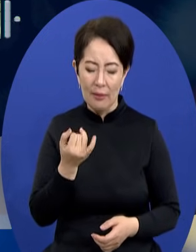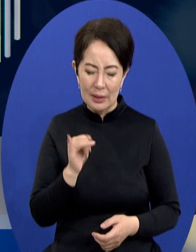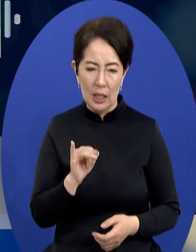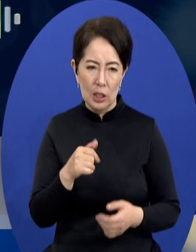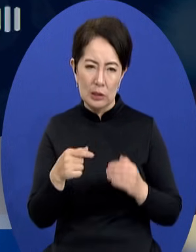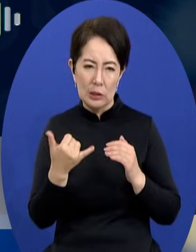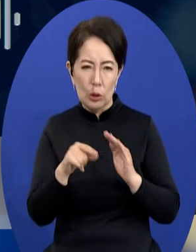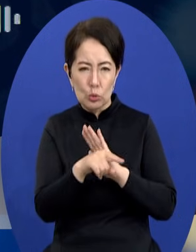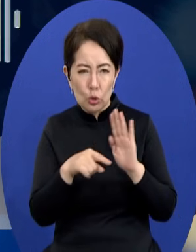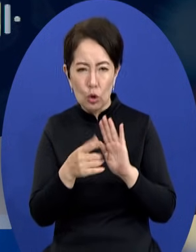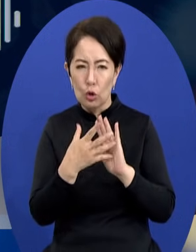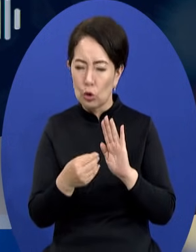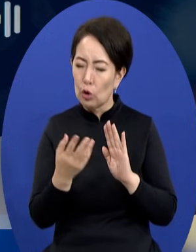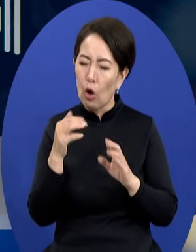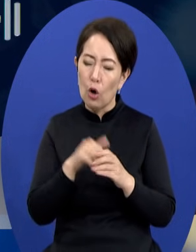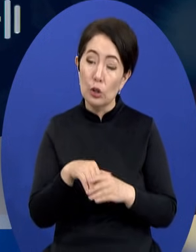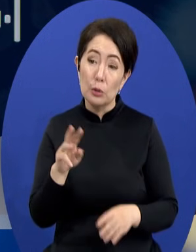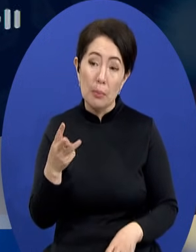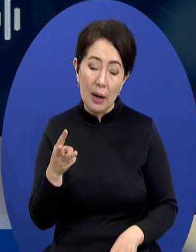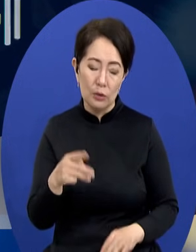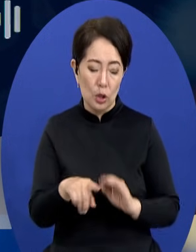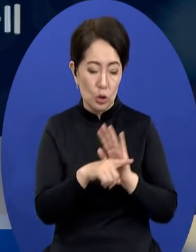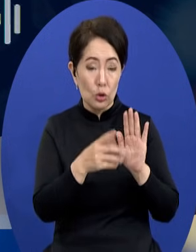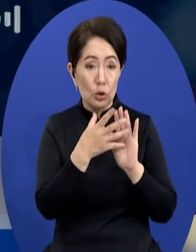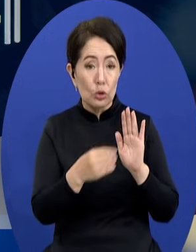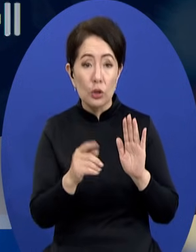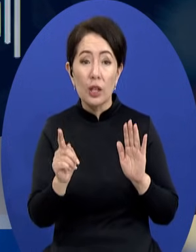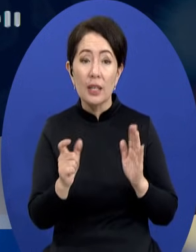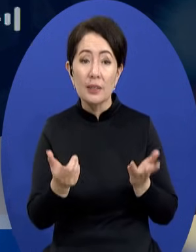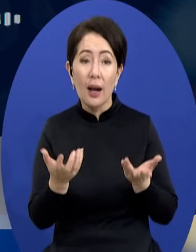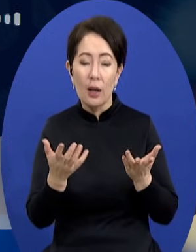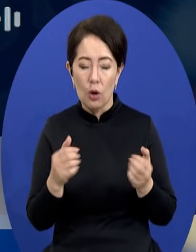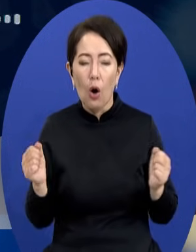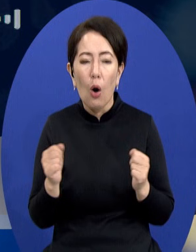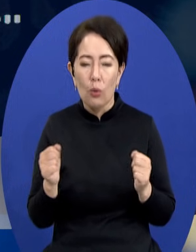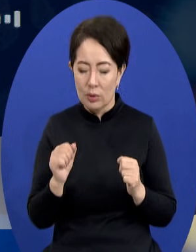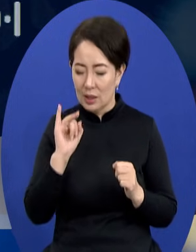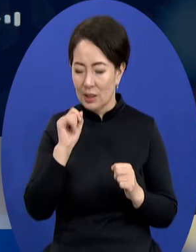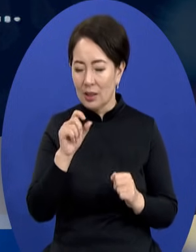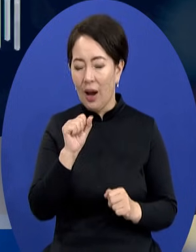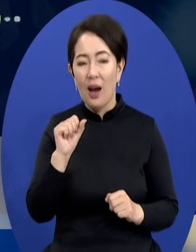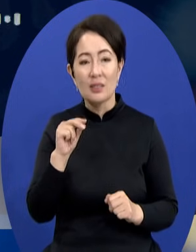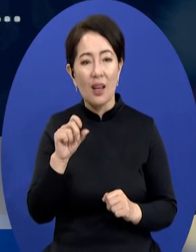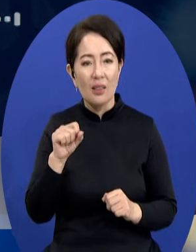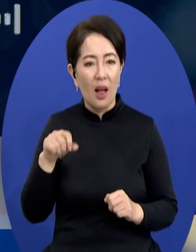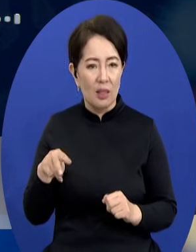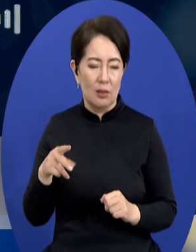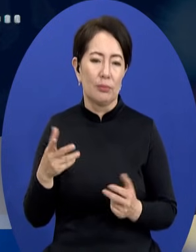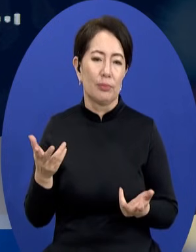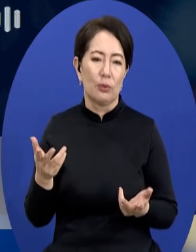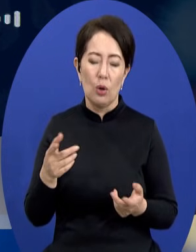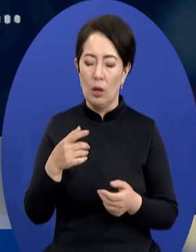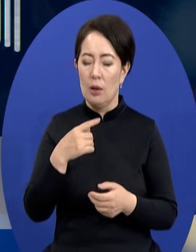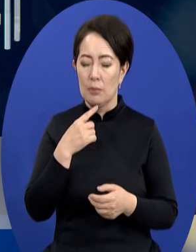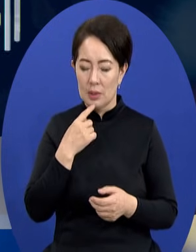хэмжээний сөрөг үр дагавар төрөгнө. Тэгээд тэр сөрөг үр дагавар нь хэзээ гардаг юм бэ гэхээр нөгөө өвлийн хэчаал гэдэг өвөл одоо тэр үр дагаврууд